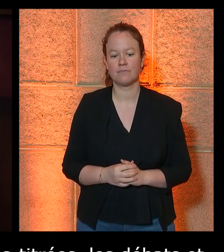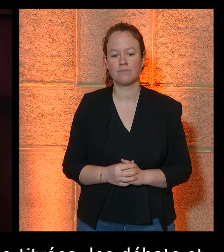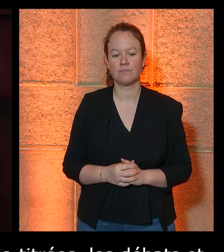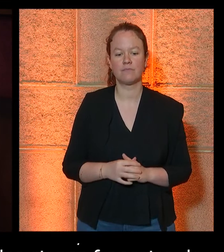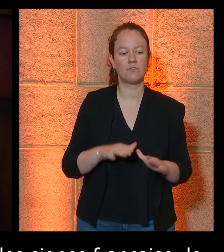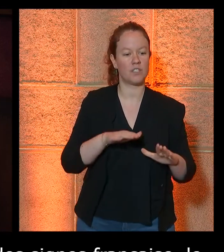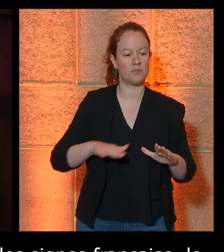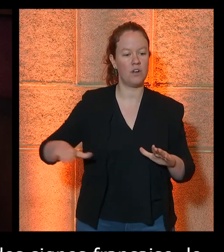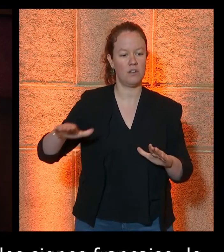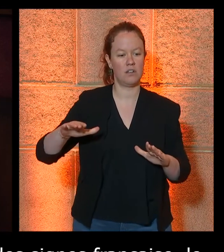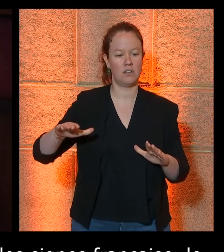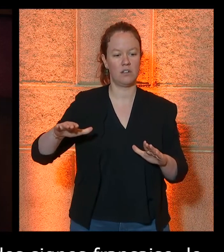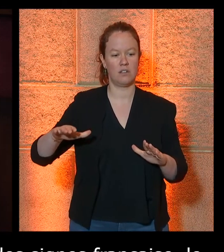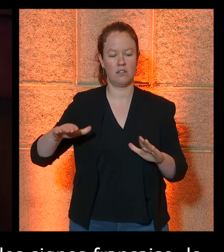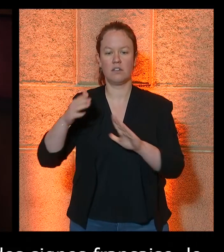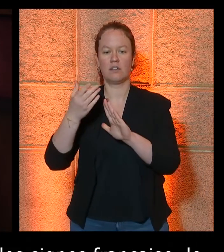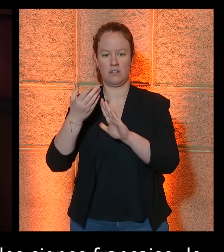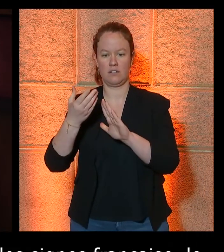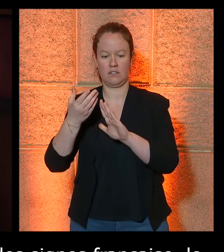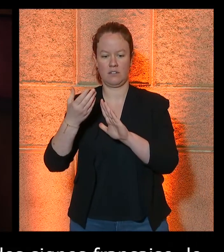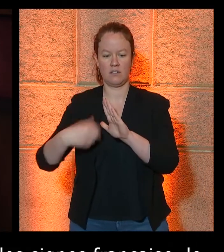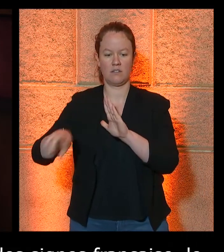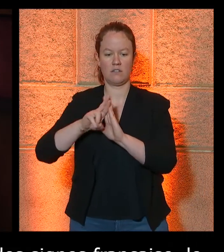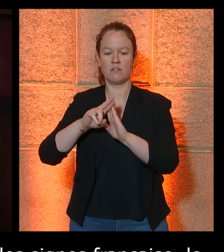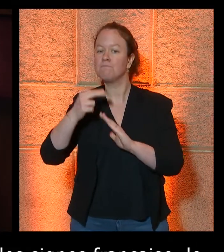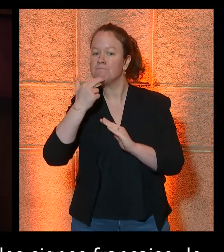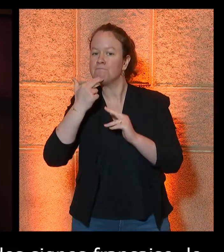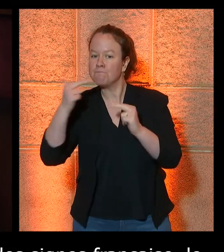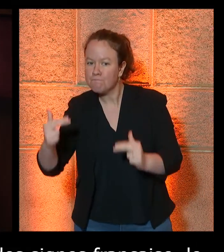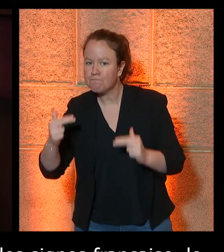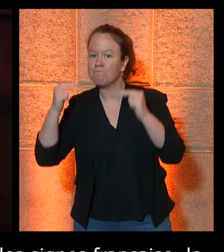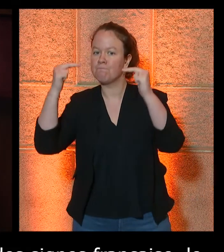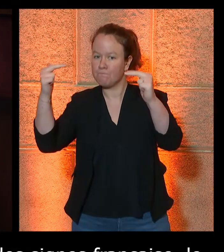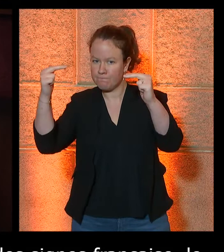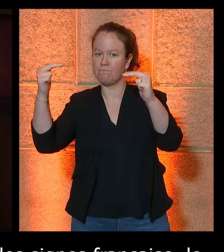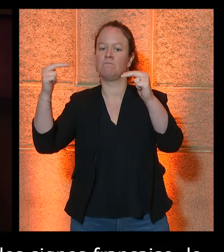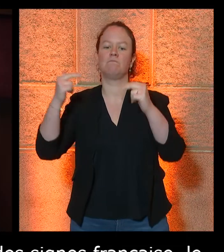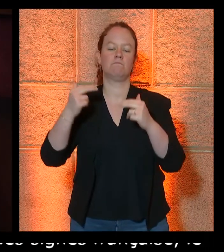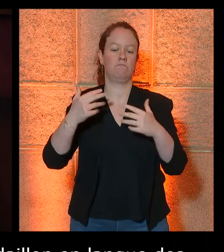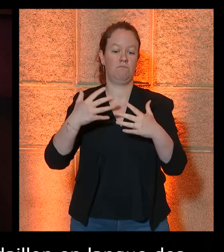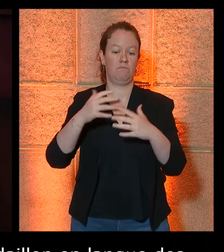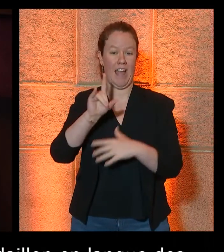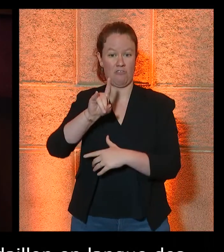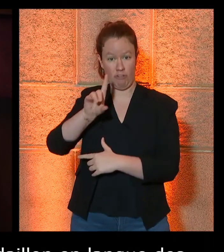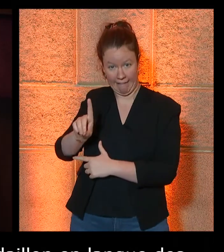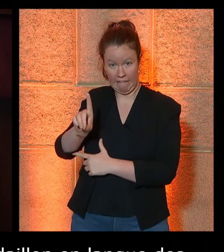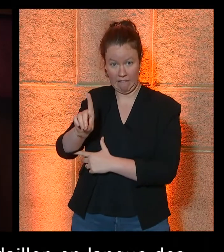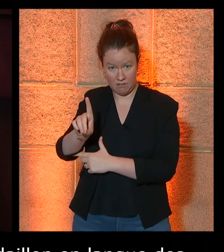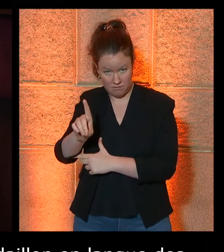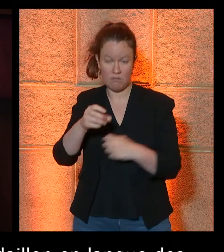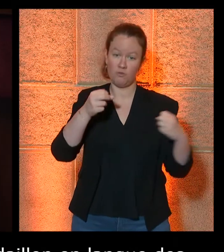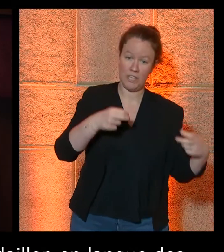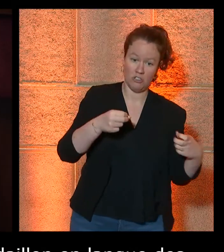replay, haute qualité, langue des signes, sous-titrage, avec un léger différé par rapport à la diffusion du